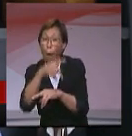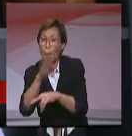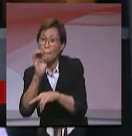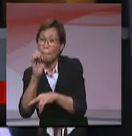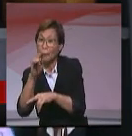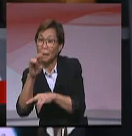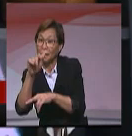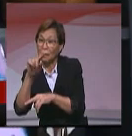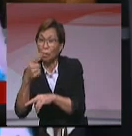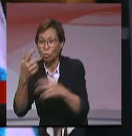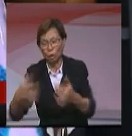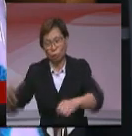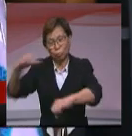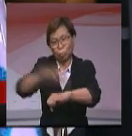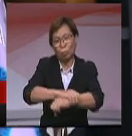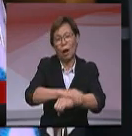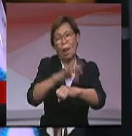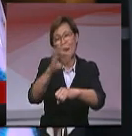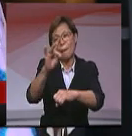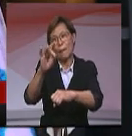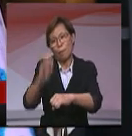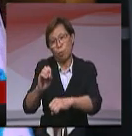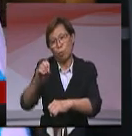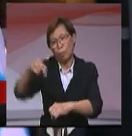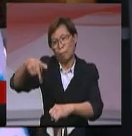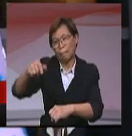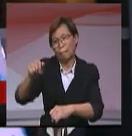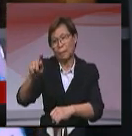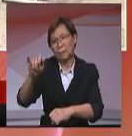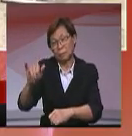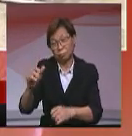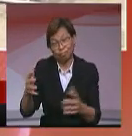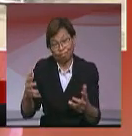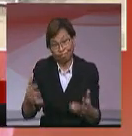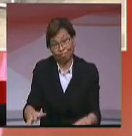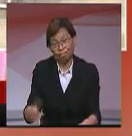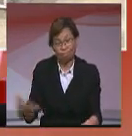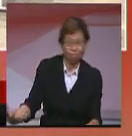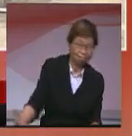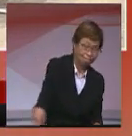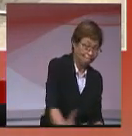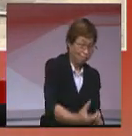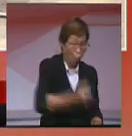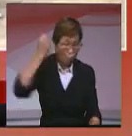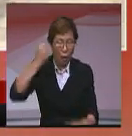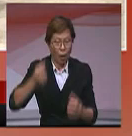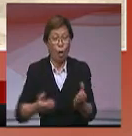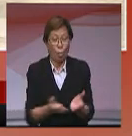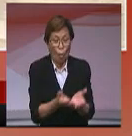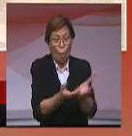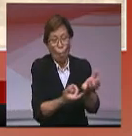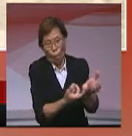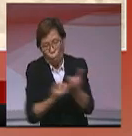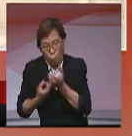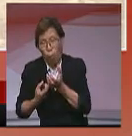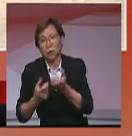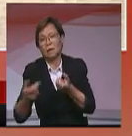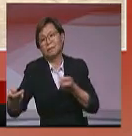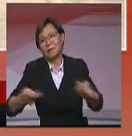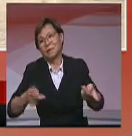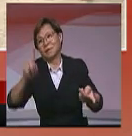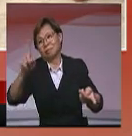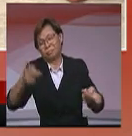menahan 80 parti serta berjaya merampas satu bot dan satu kenderaan